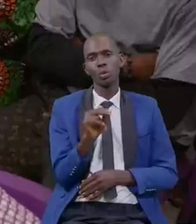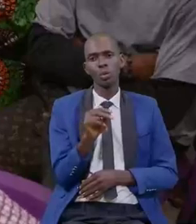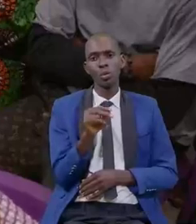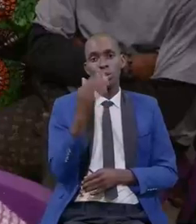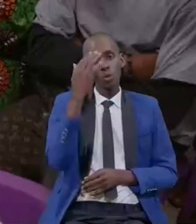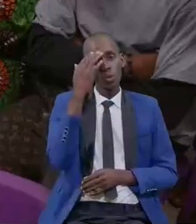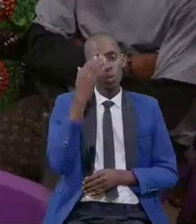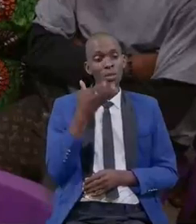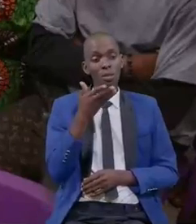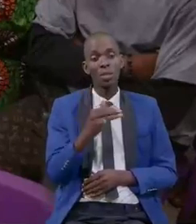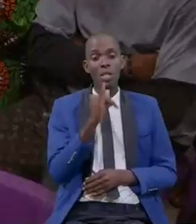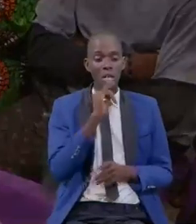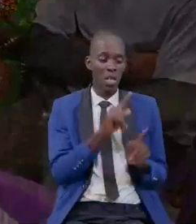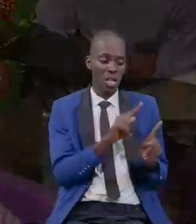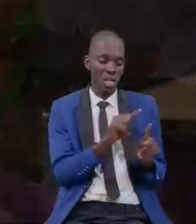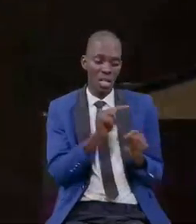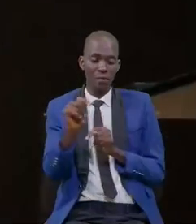Il y a un transfert d'esprit.